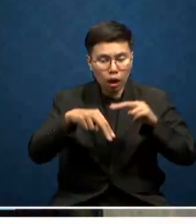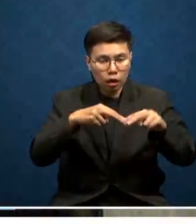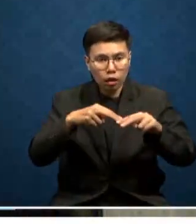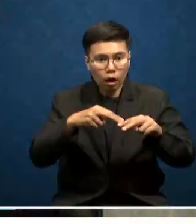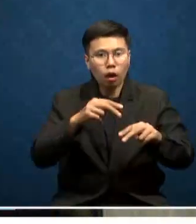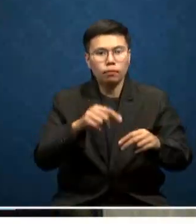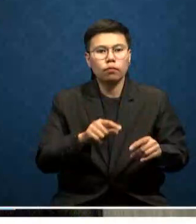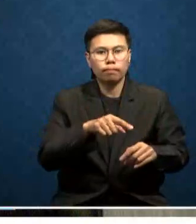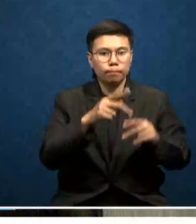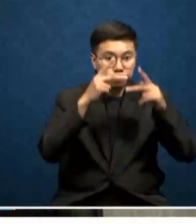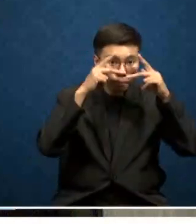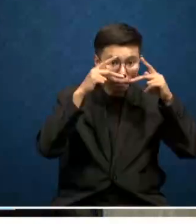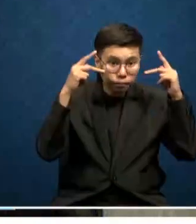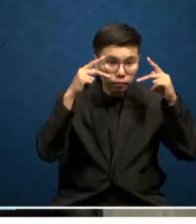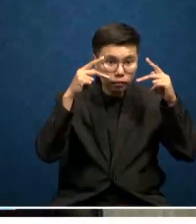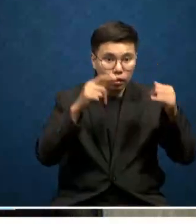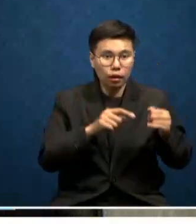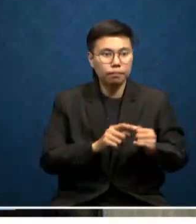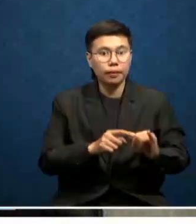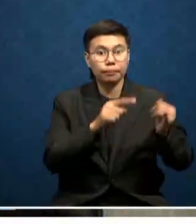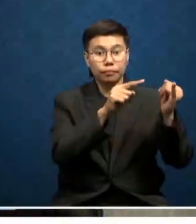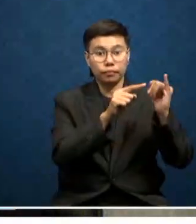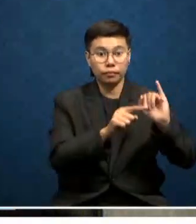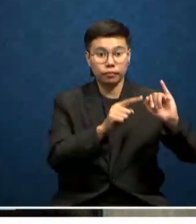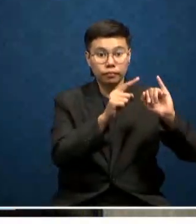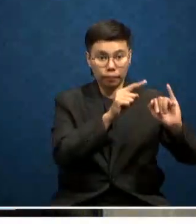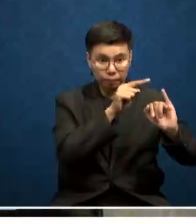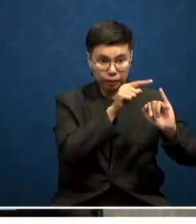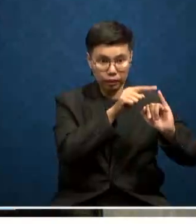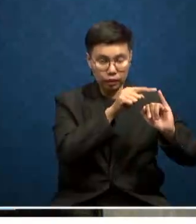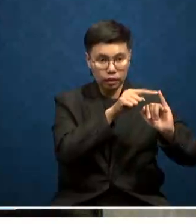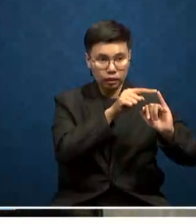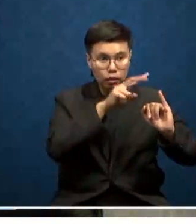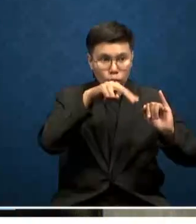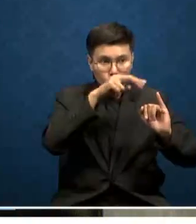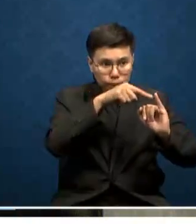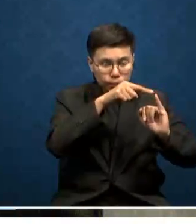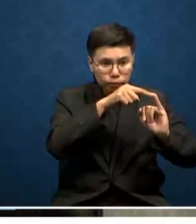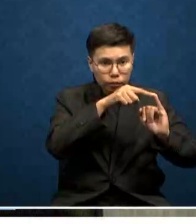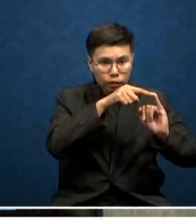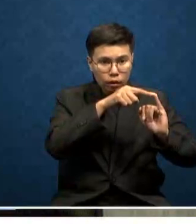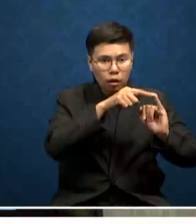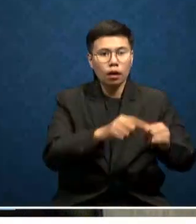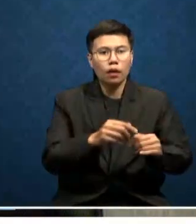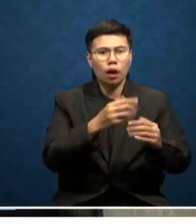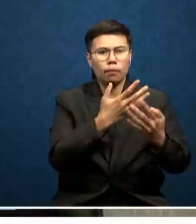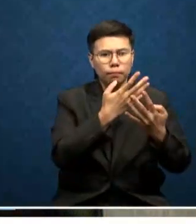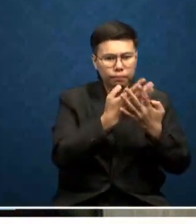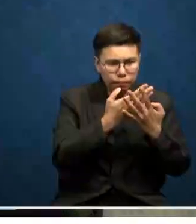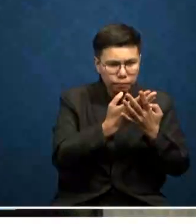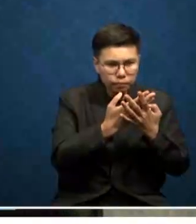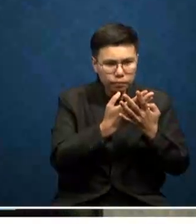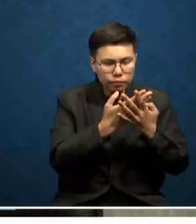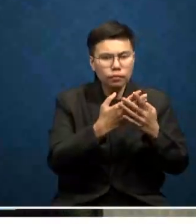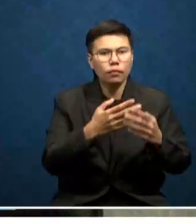มนะเพราะผู้ถูกควบคุมนั้นมีความหมายที่กว้างมากทั้งควบคุมทั้งกักตัวทั้งคุมตัวทั้งกัก